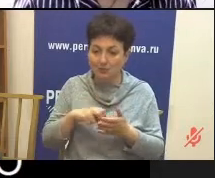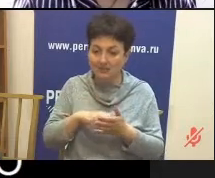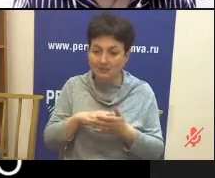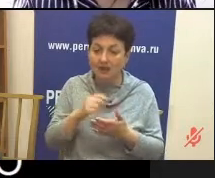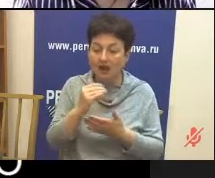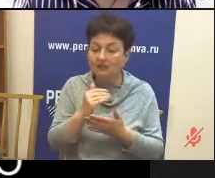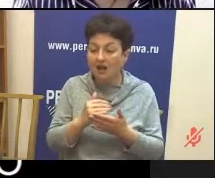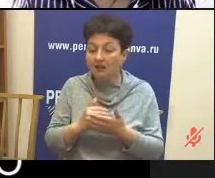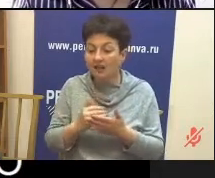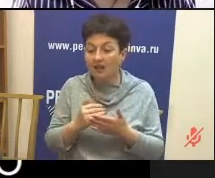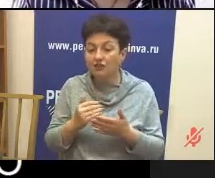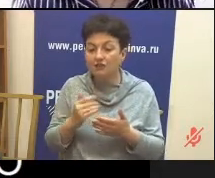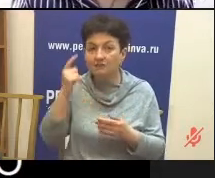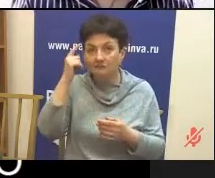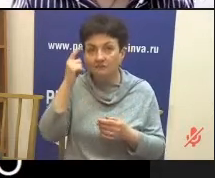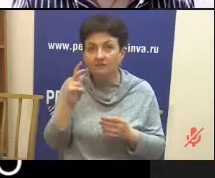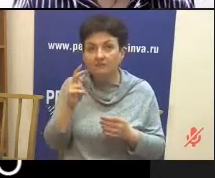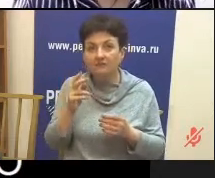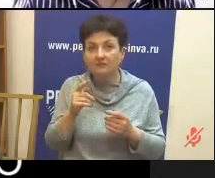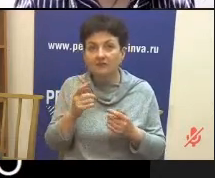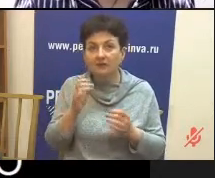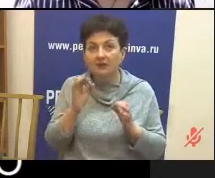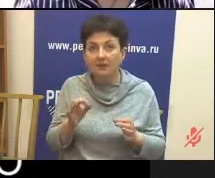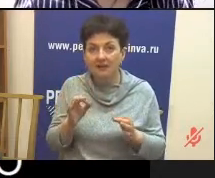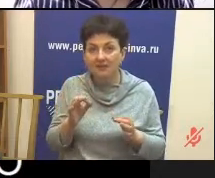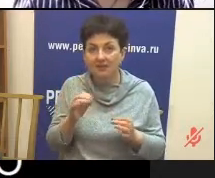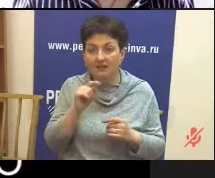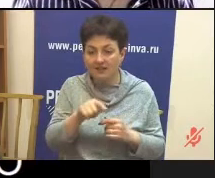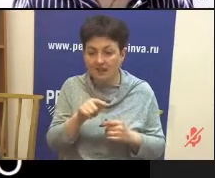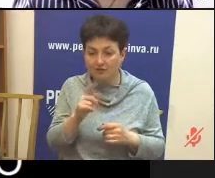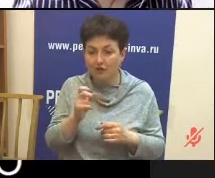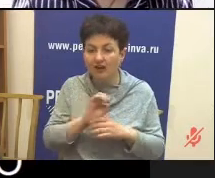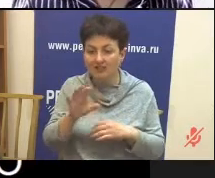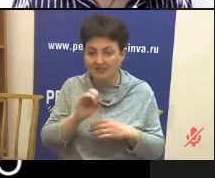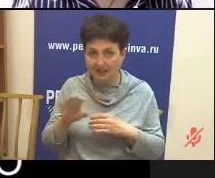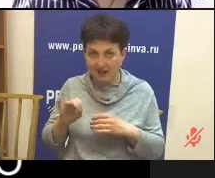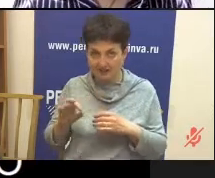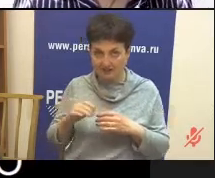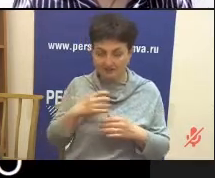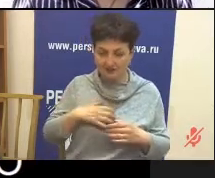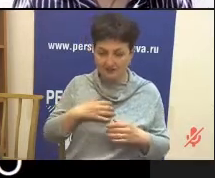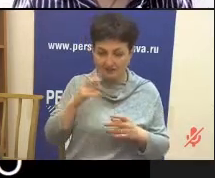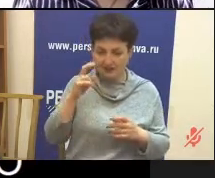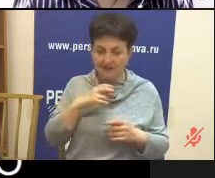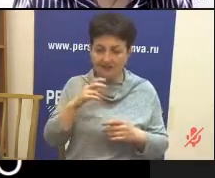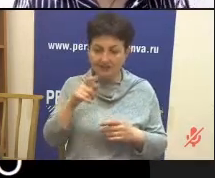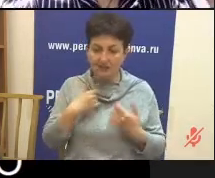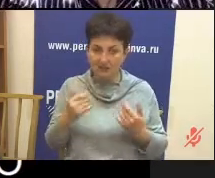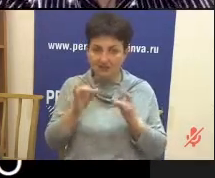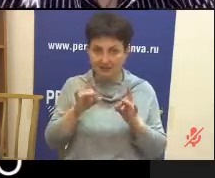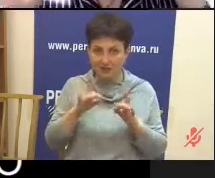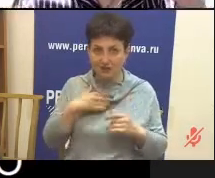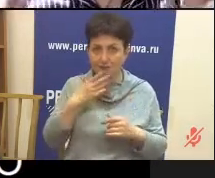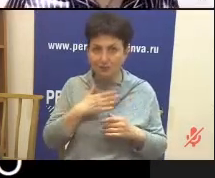как не через рассылку писем. Но задача, наверное, продумать контент правильно, того, что вы им отсылаете.